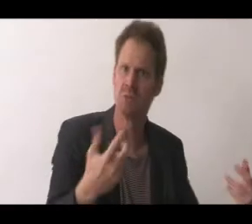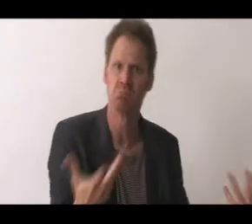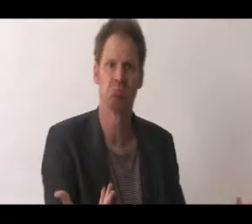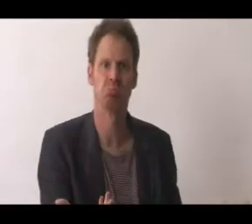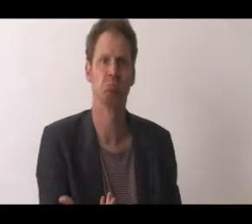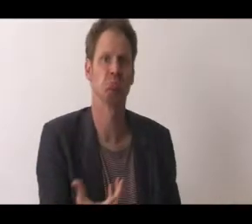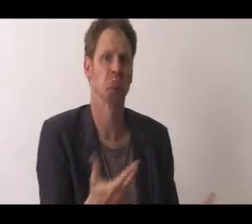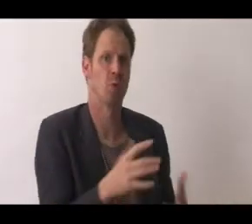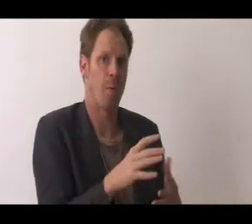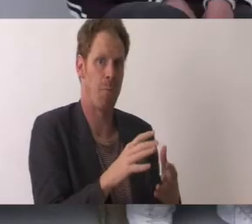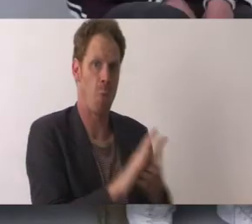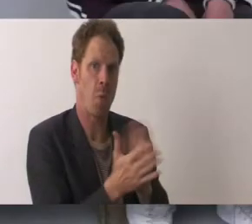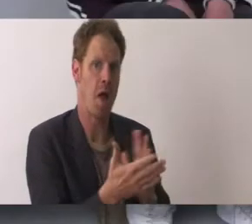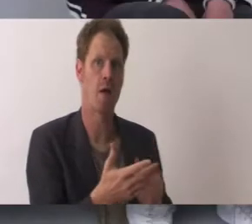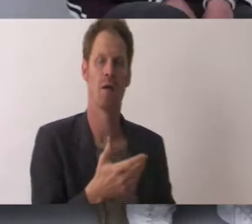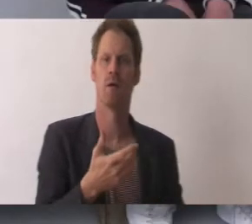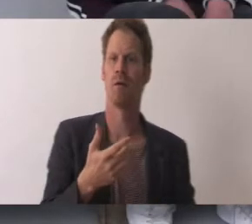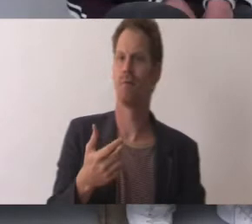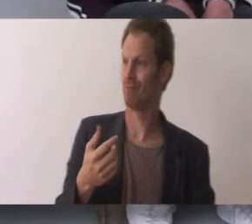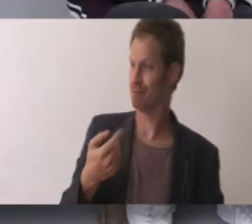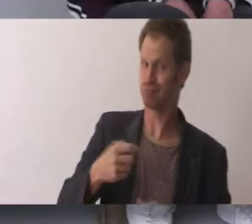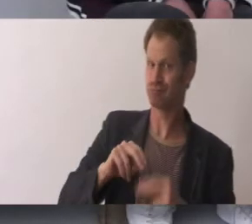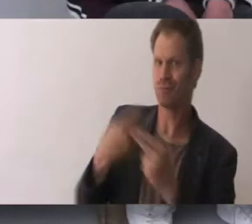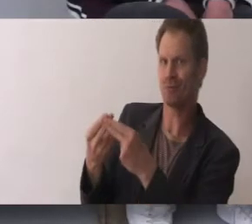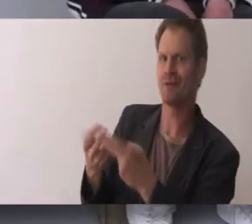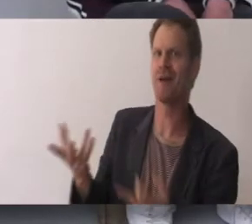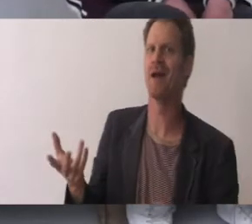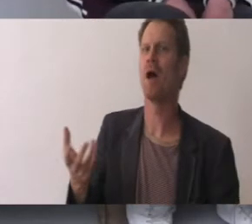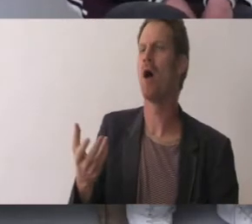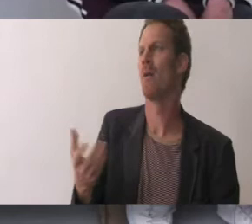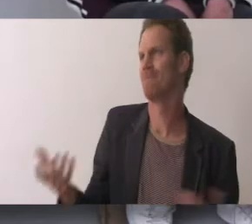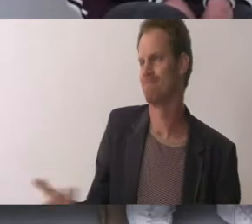une pratique ? Qui veut répondre ? Je réponds ?